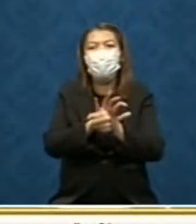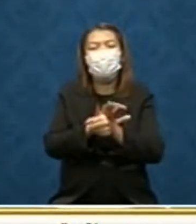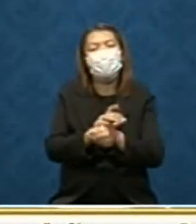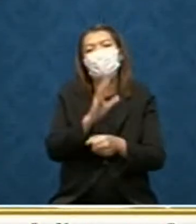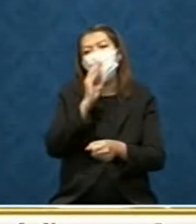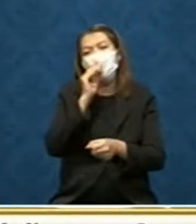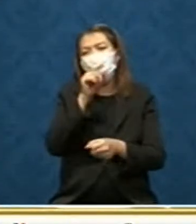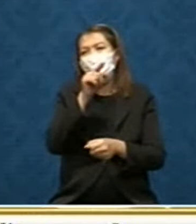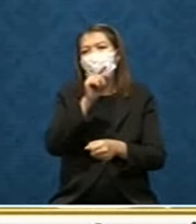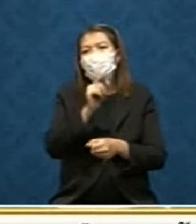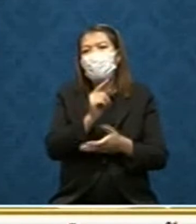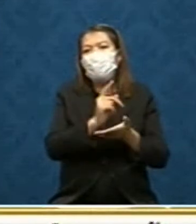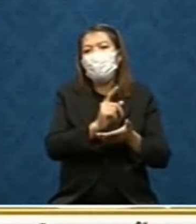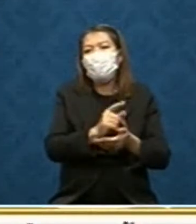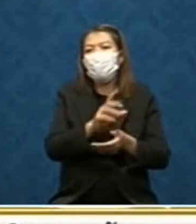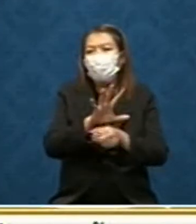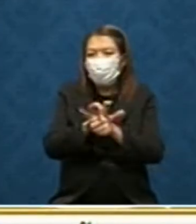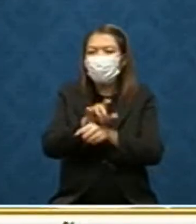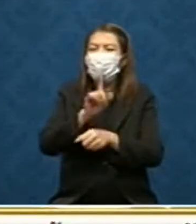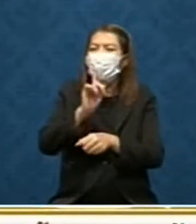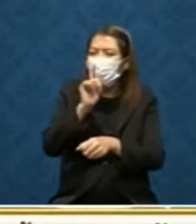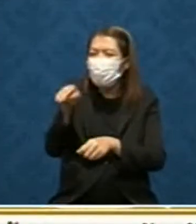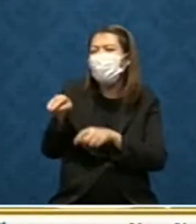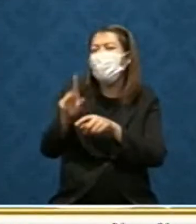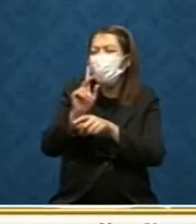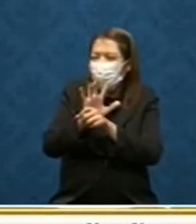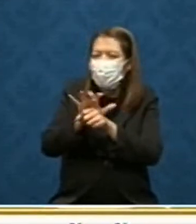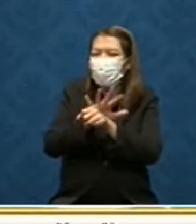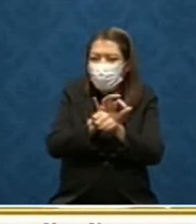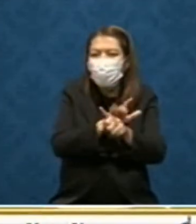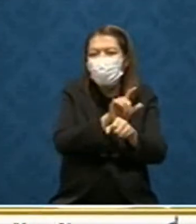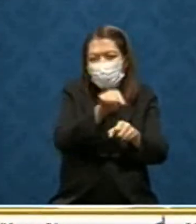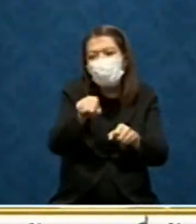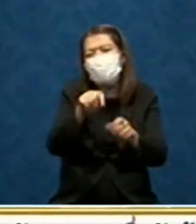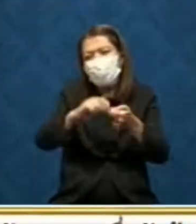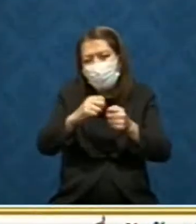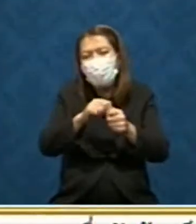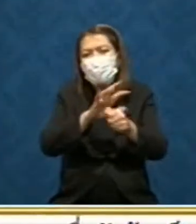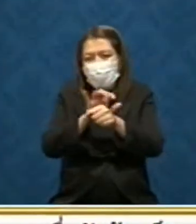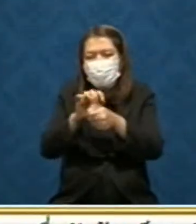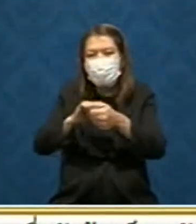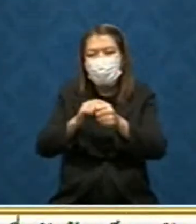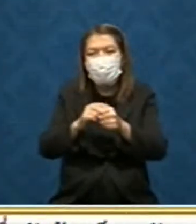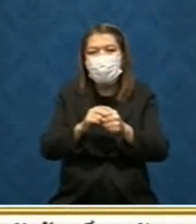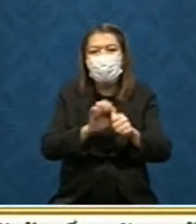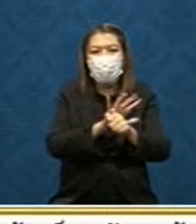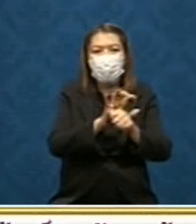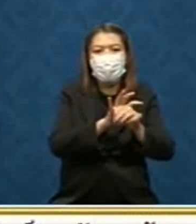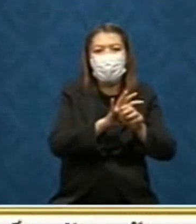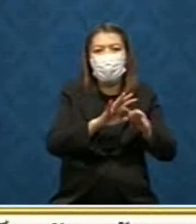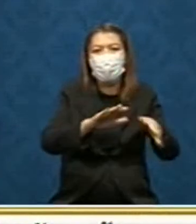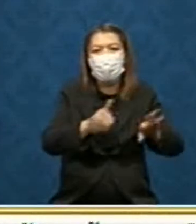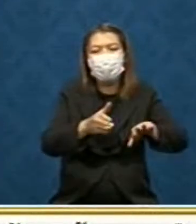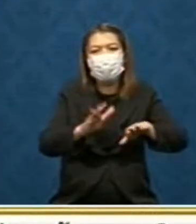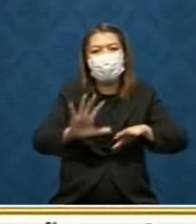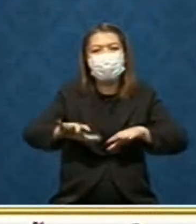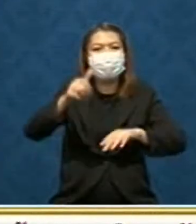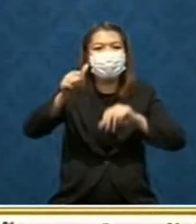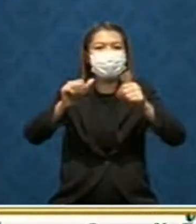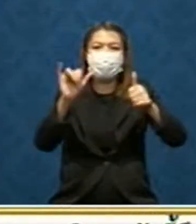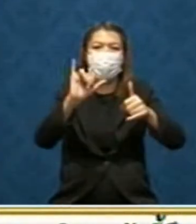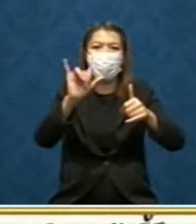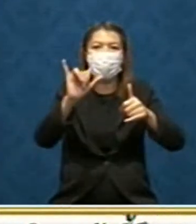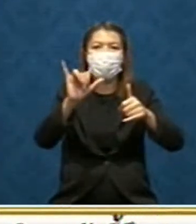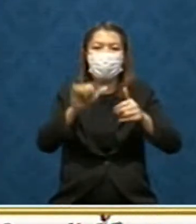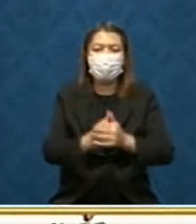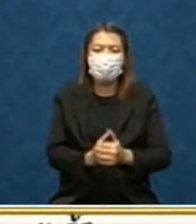้ออ่านทุกอย่กยนให้โเวิดผมก็เตือนอกว่า แ้โคเวิดออกไประวงด ๆ นะ ไม่ฝืนนะ เพราะมันมีปัใ